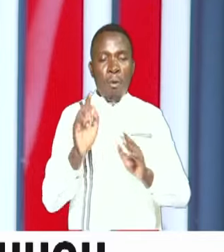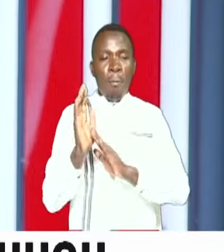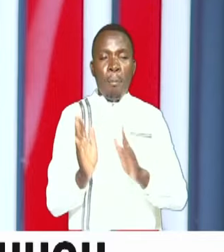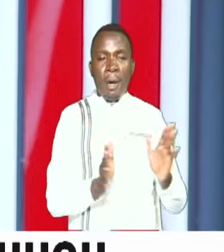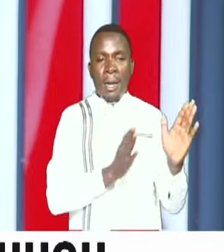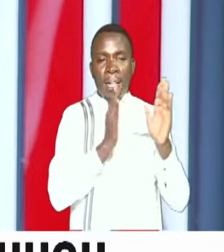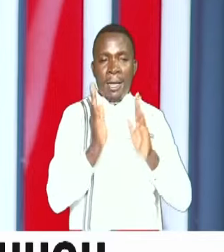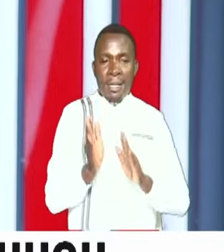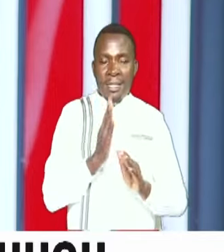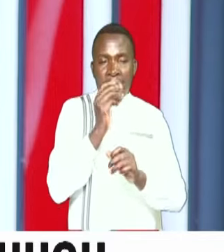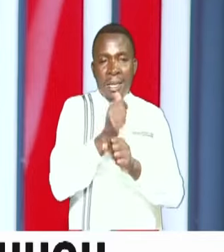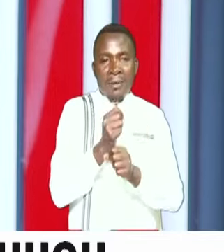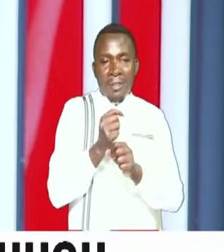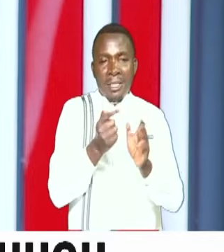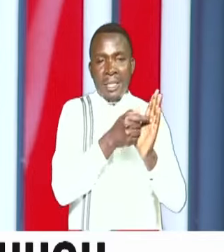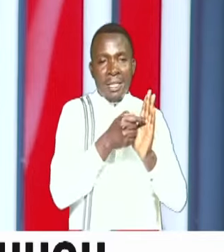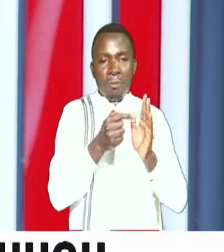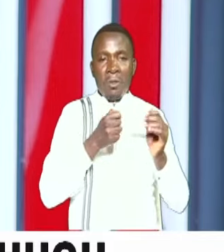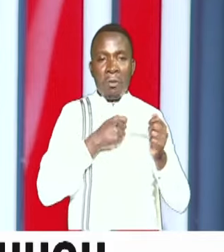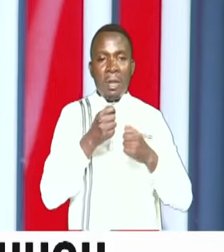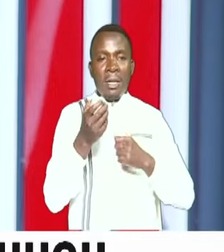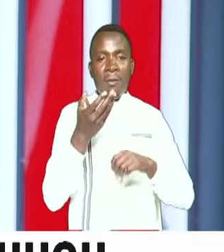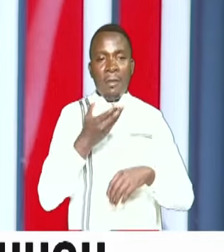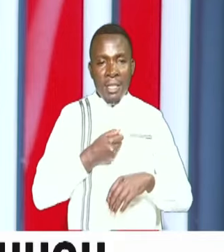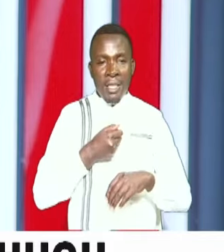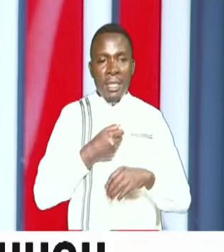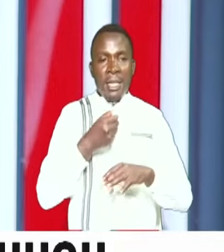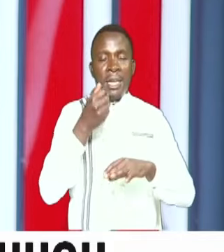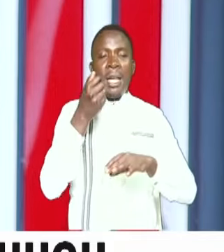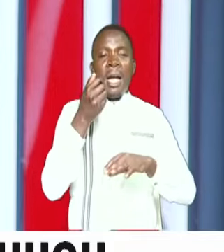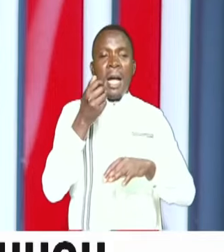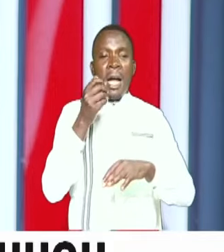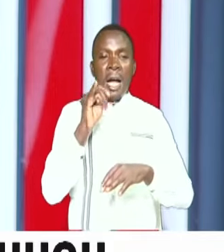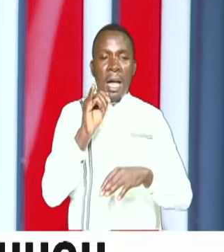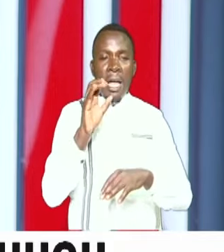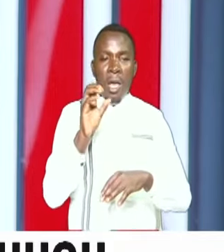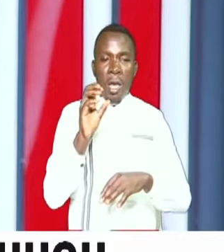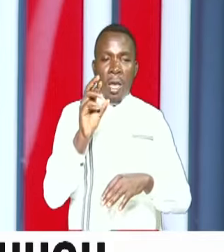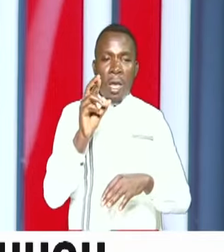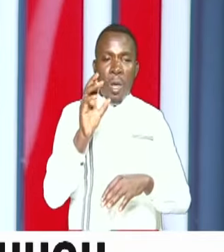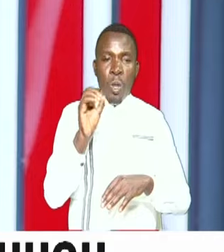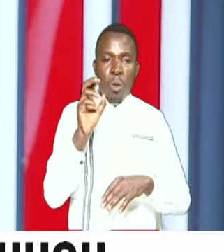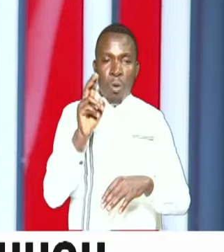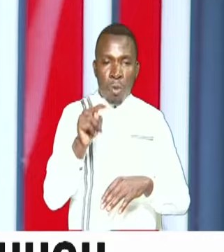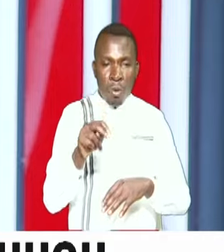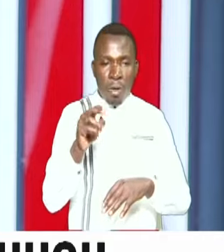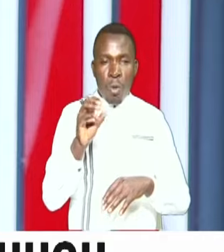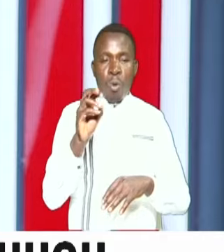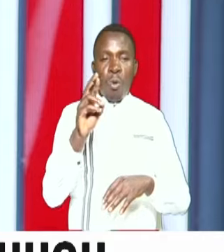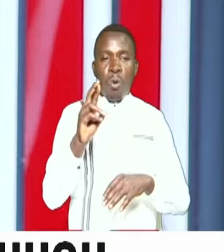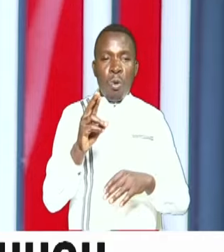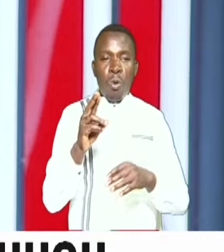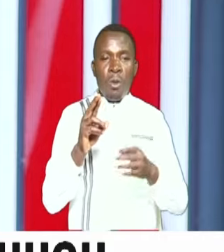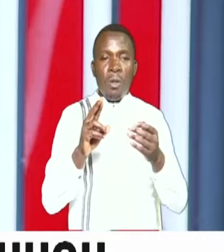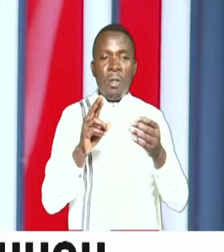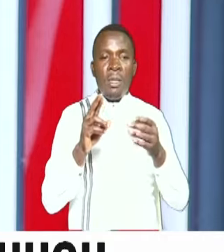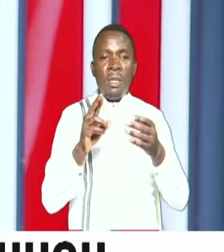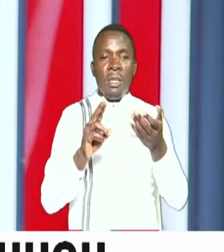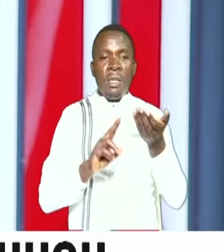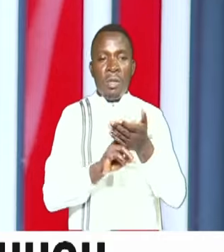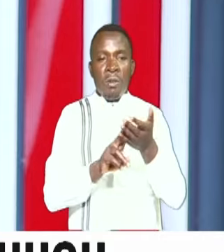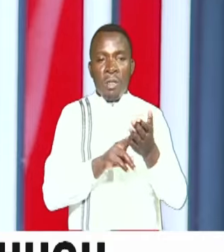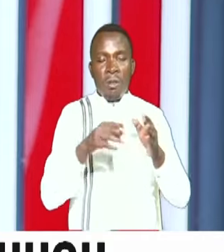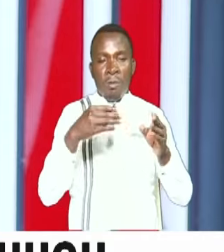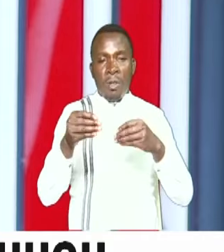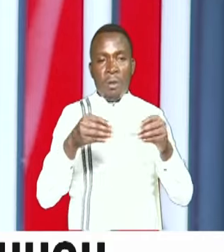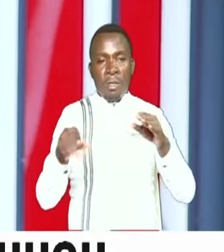zakozwe zagaragaje ko mu Rwanda dufite iron ore yifashishwa mu gikoresho cy'ibanze mu gukora ibyuma irahari mu Rwanda